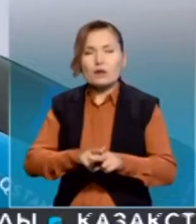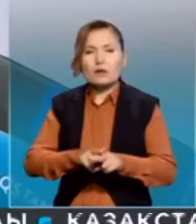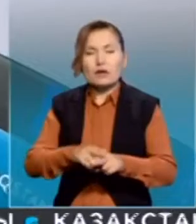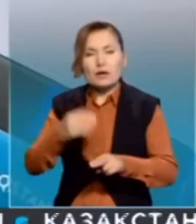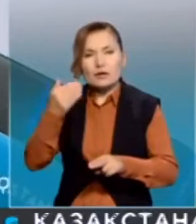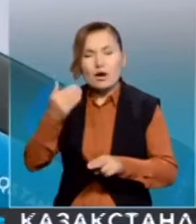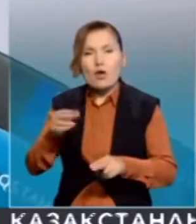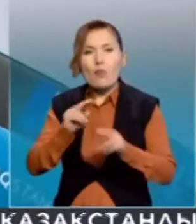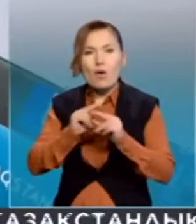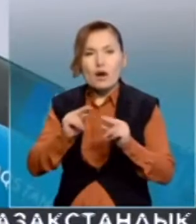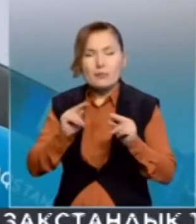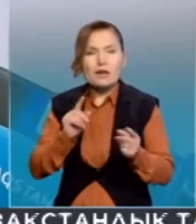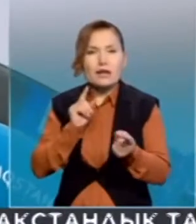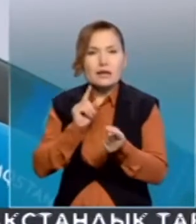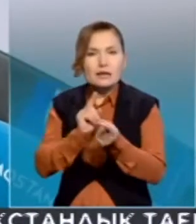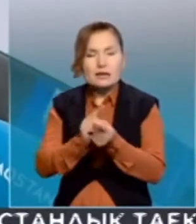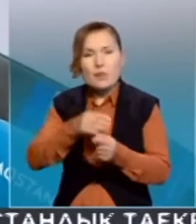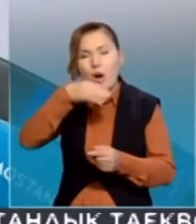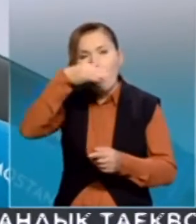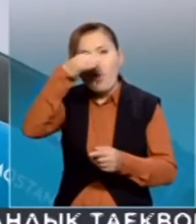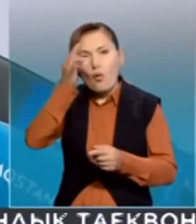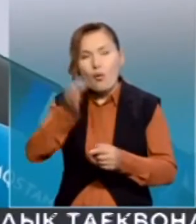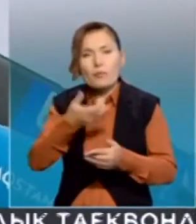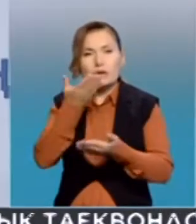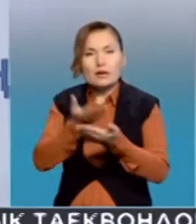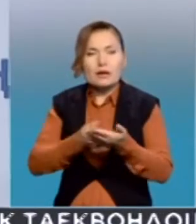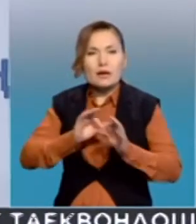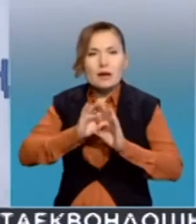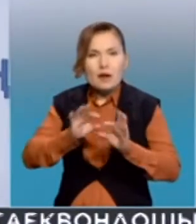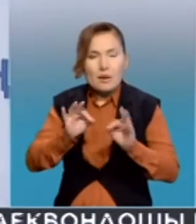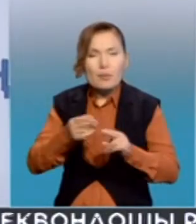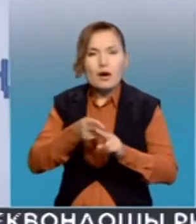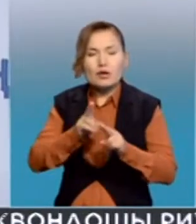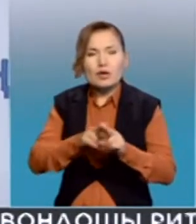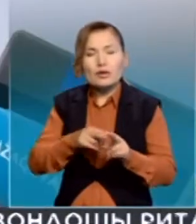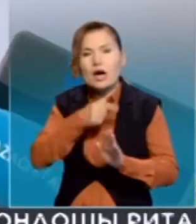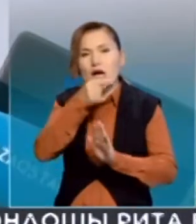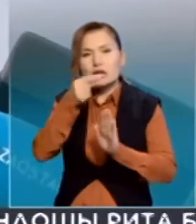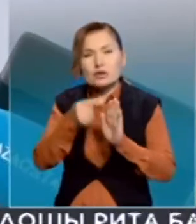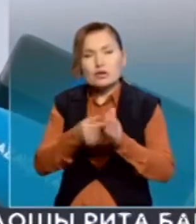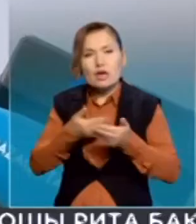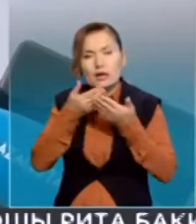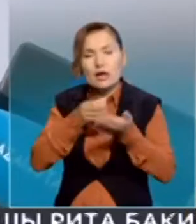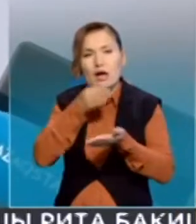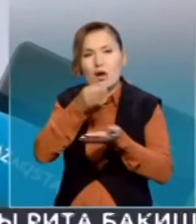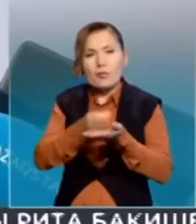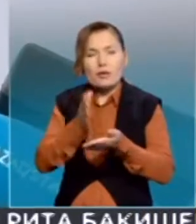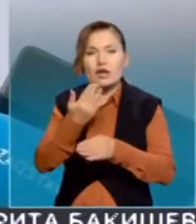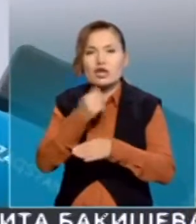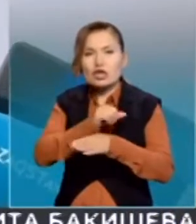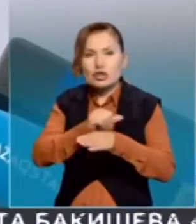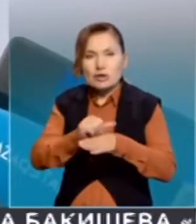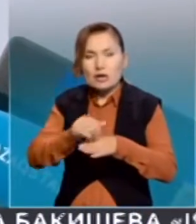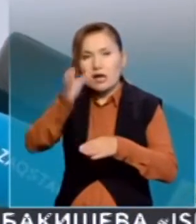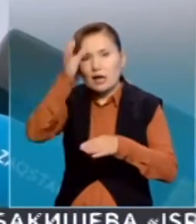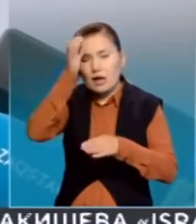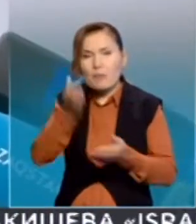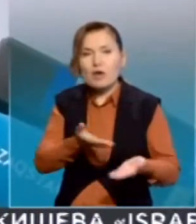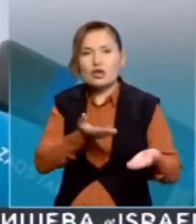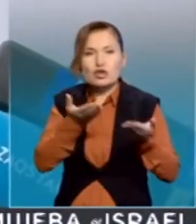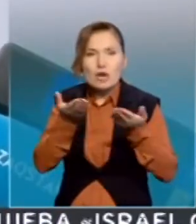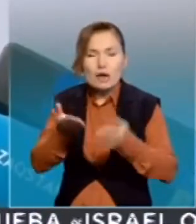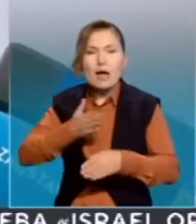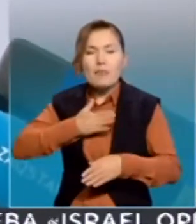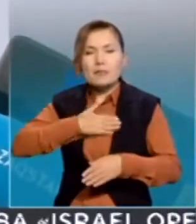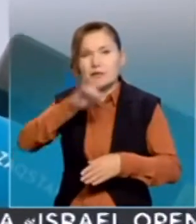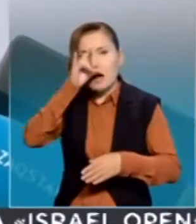тәжірибемен бөлісетін алаң. Қиналған сауалдарына жауап іздейтін алаң. Сонымен қатар мына шетелдік эксперттерді шақырамыз. Неге?